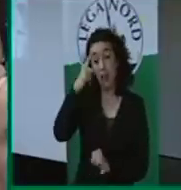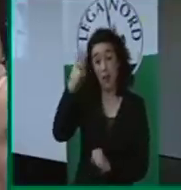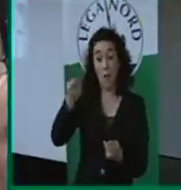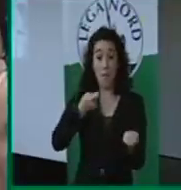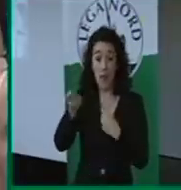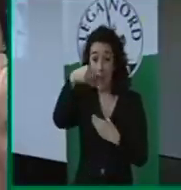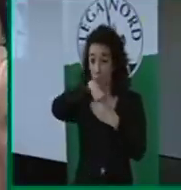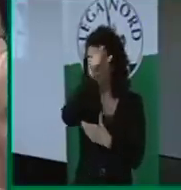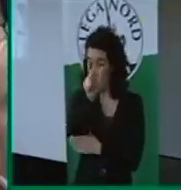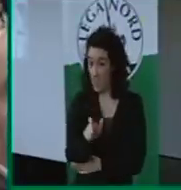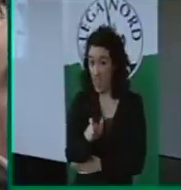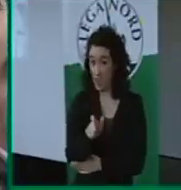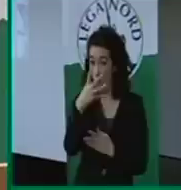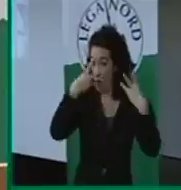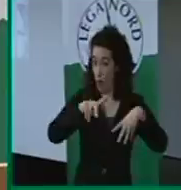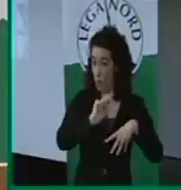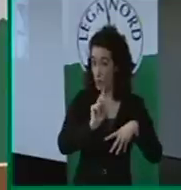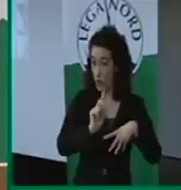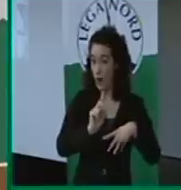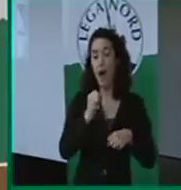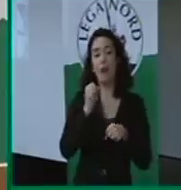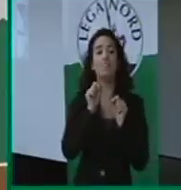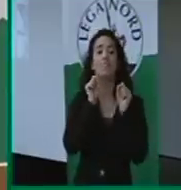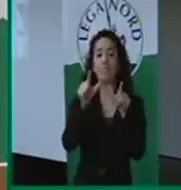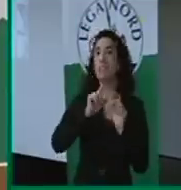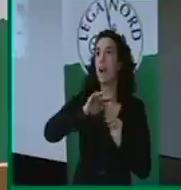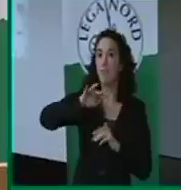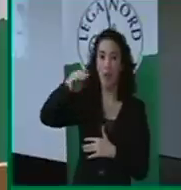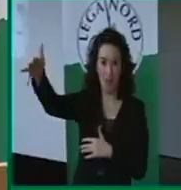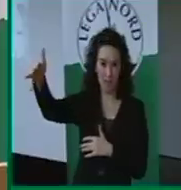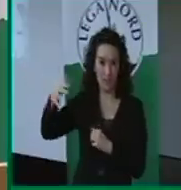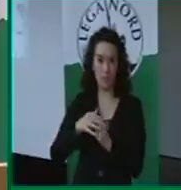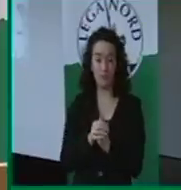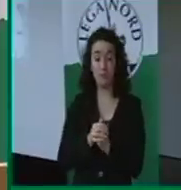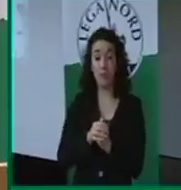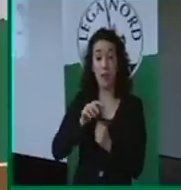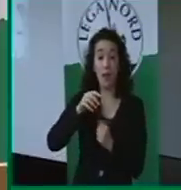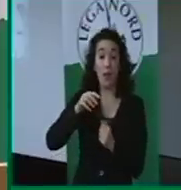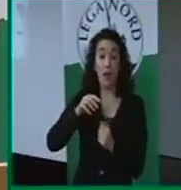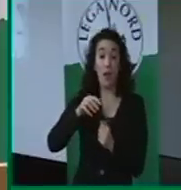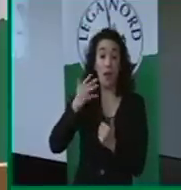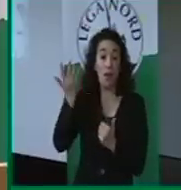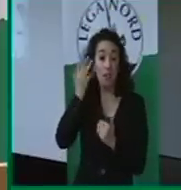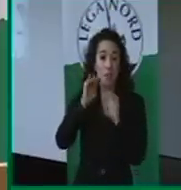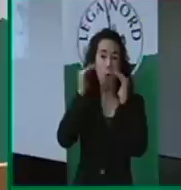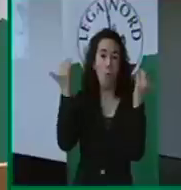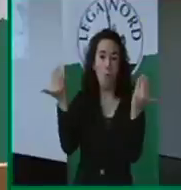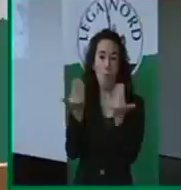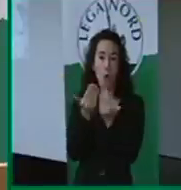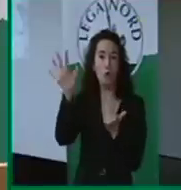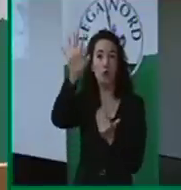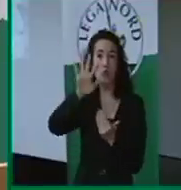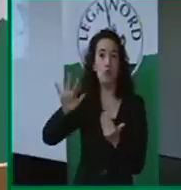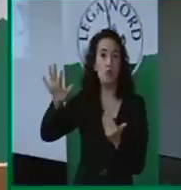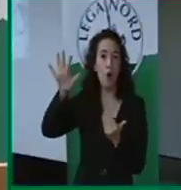interno non tiene andiamo all'estero all'estero dove ma noi abbiamo delle zone del mondo che crescono